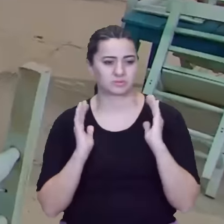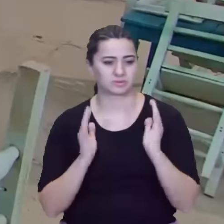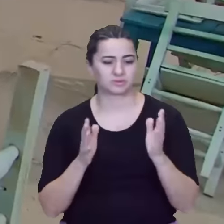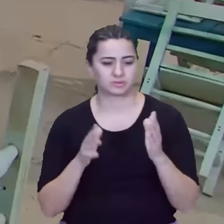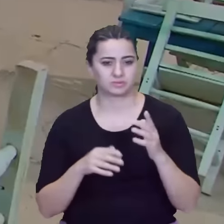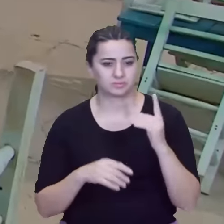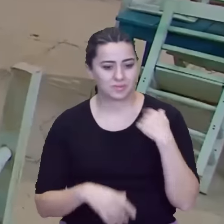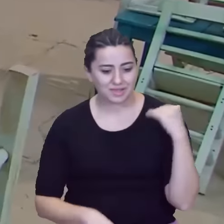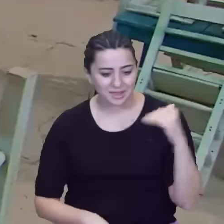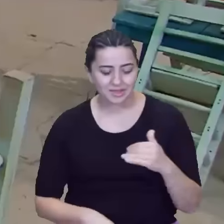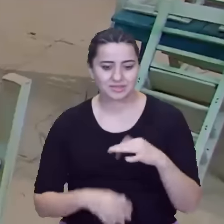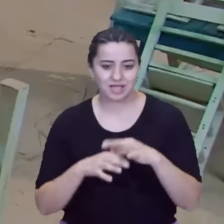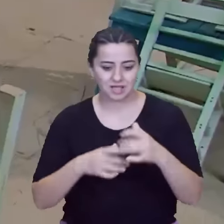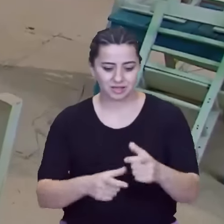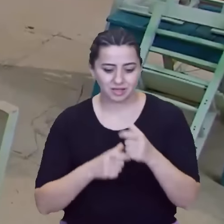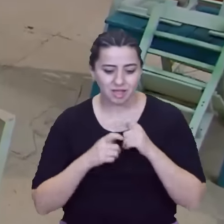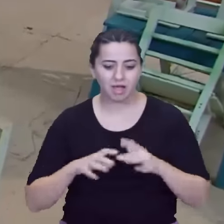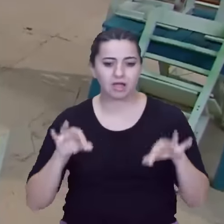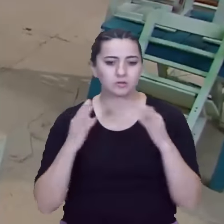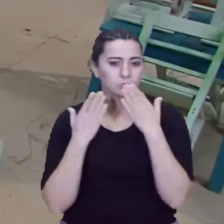bak, bir gün de geleyim de şuraya bir çay koyun önüme be.